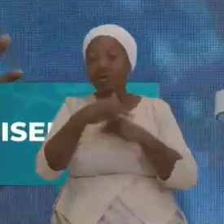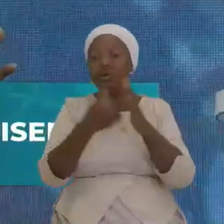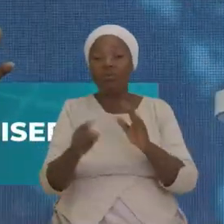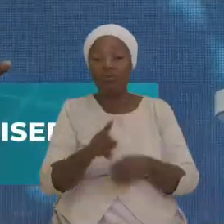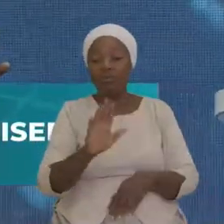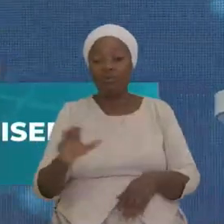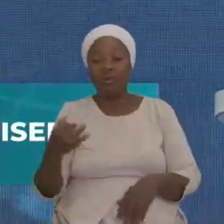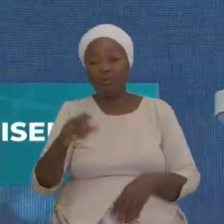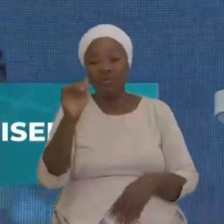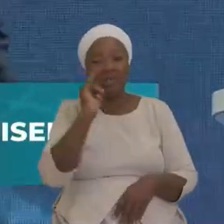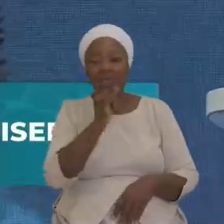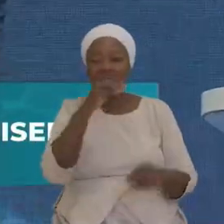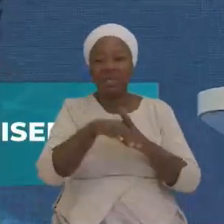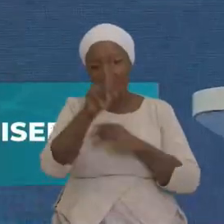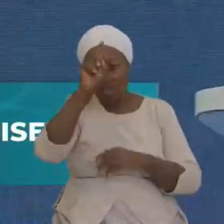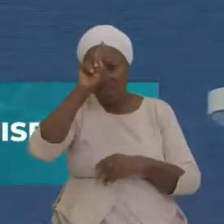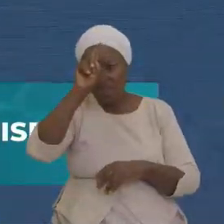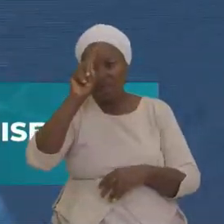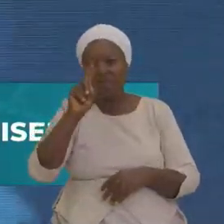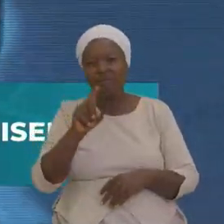Et ces enfants d'Israël étaient en Égypte.